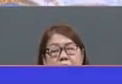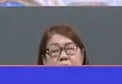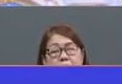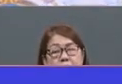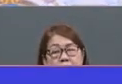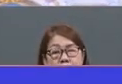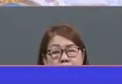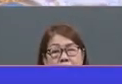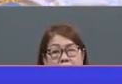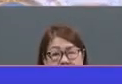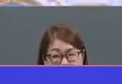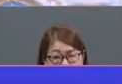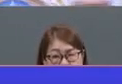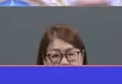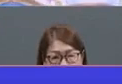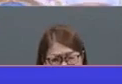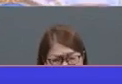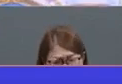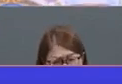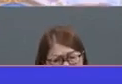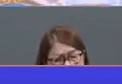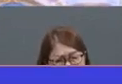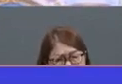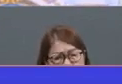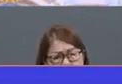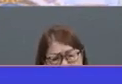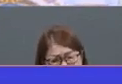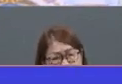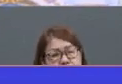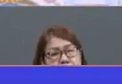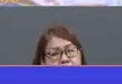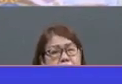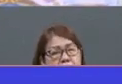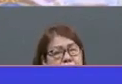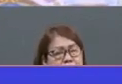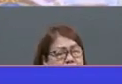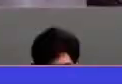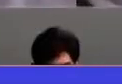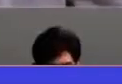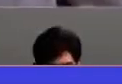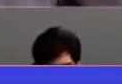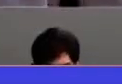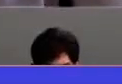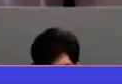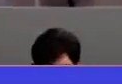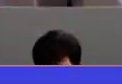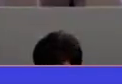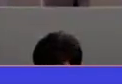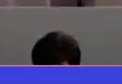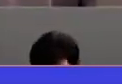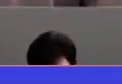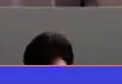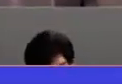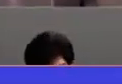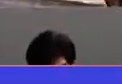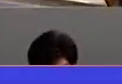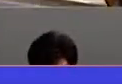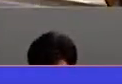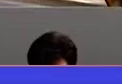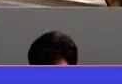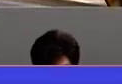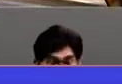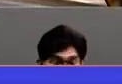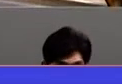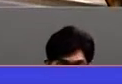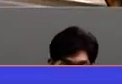รายการค่าใช้จ่ายเพื่อกระตุ้นเศรษฐกิจและสร้างความเข้มแข็งของระบบเศรษฐกิจนี่แหละค่ะที่ประชุมครมมีมติให้